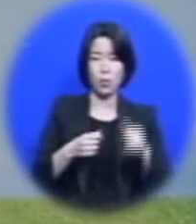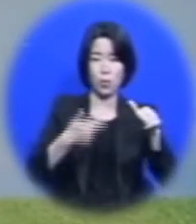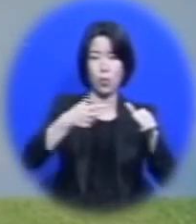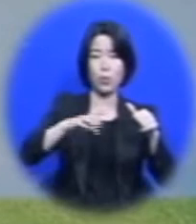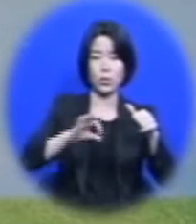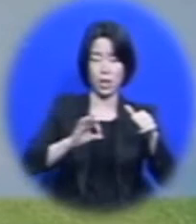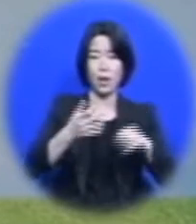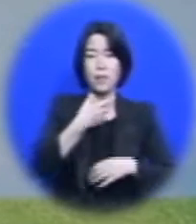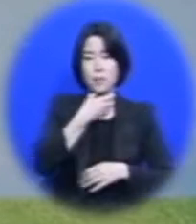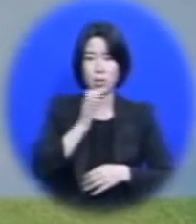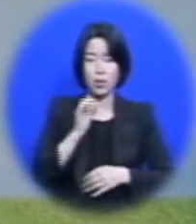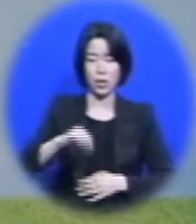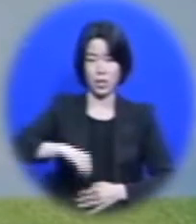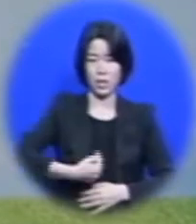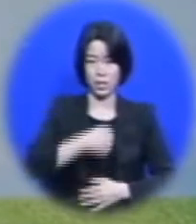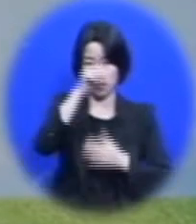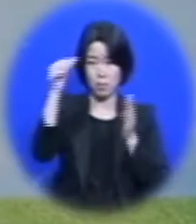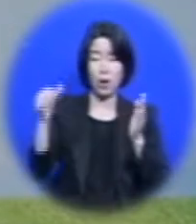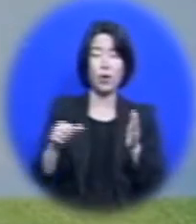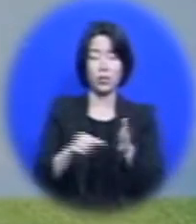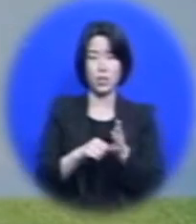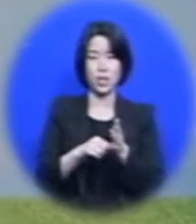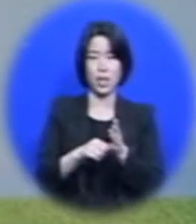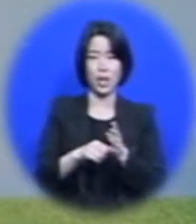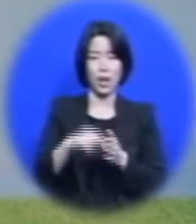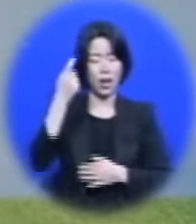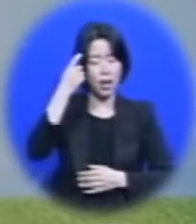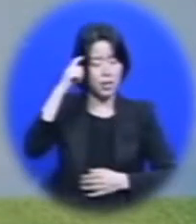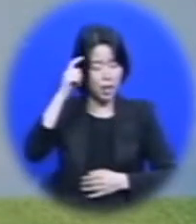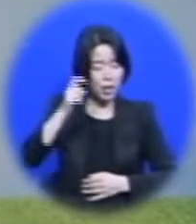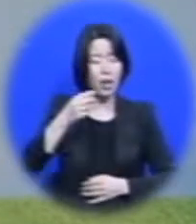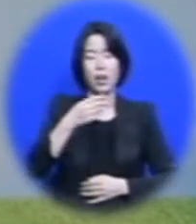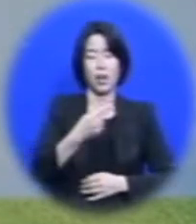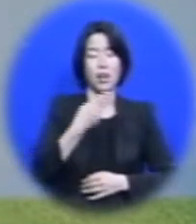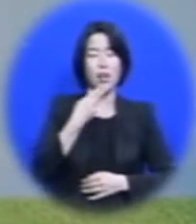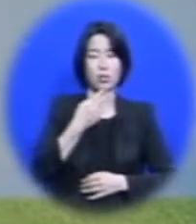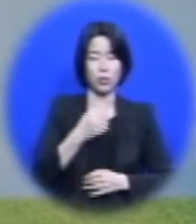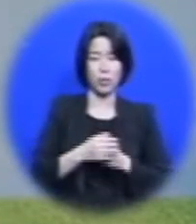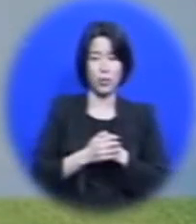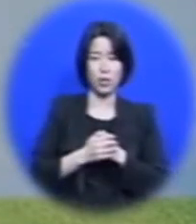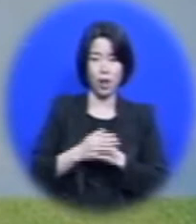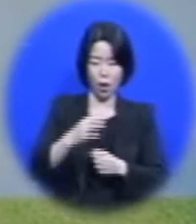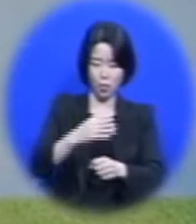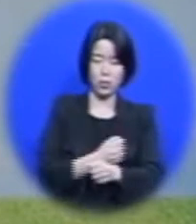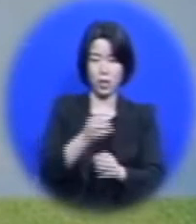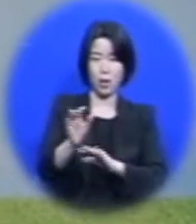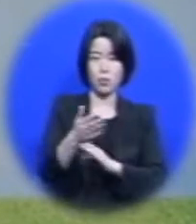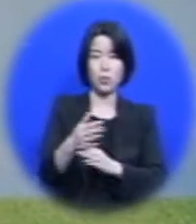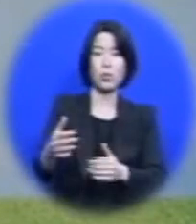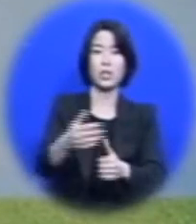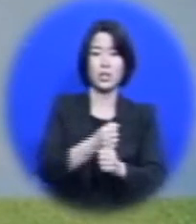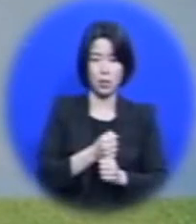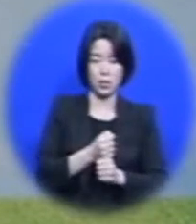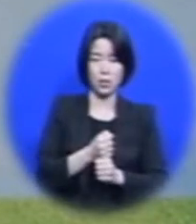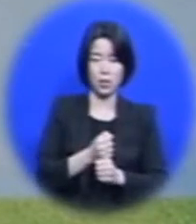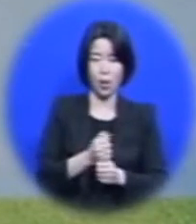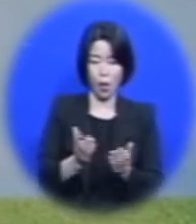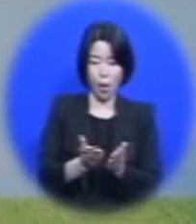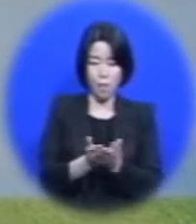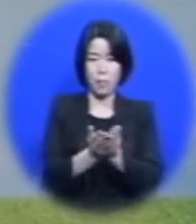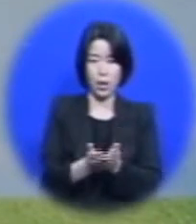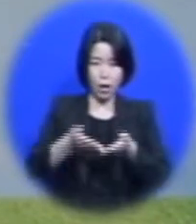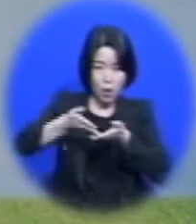베드로가 자기 평생 상상도 할 수 없는 엄청난 물고기를 잡았습니다. 배가